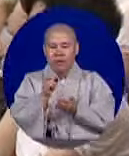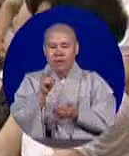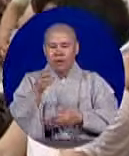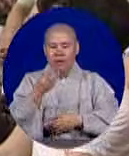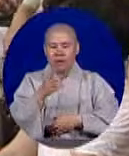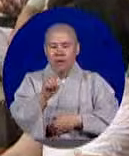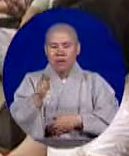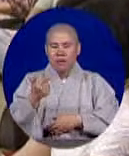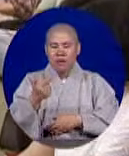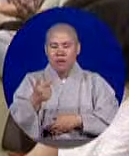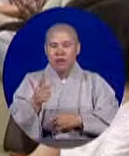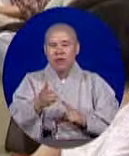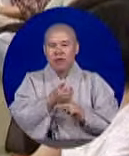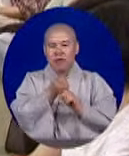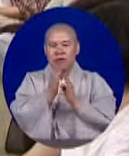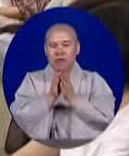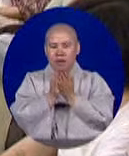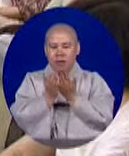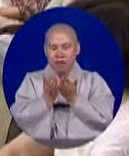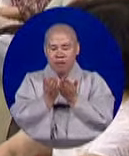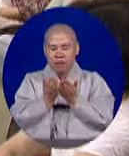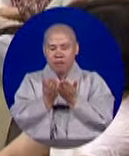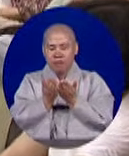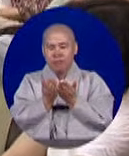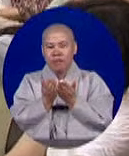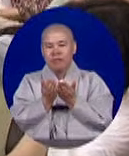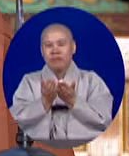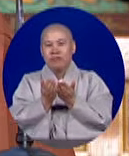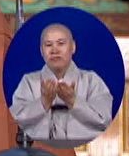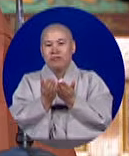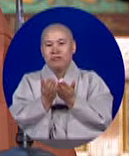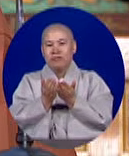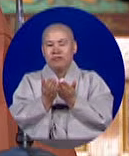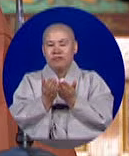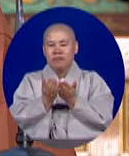열반경입니다. 그래서 열반경이 이제